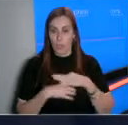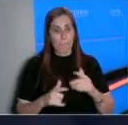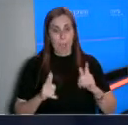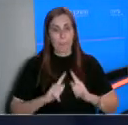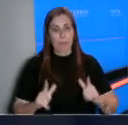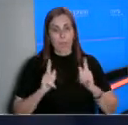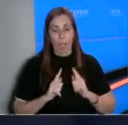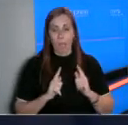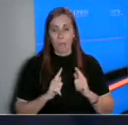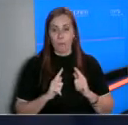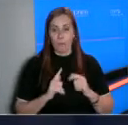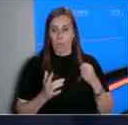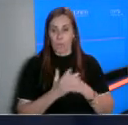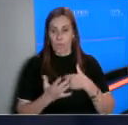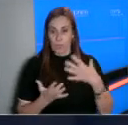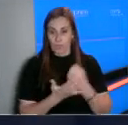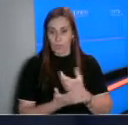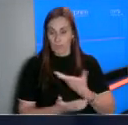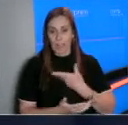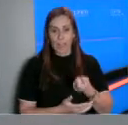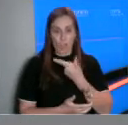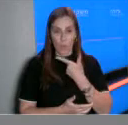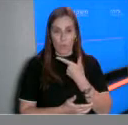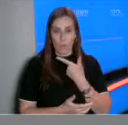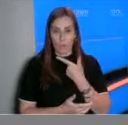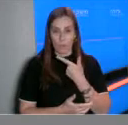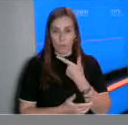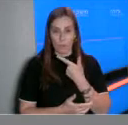בהמתנה, עד שאני אצליח להשיג את התרופה,